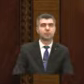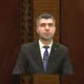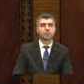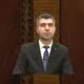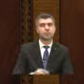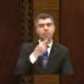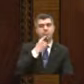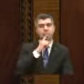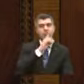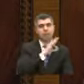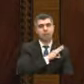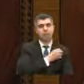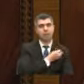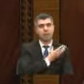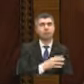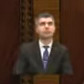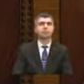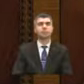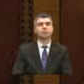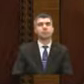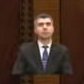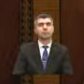بسم الله الرحمن الرحيم.